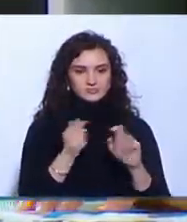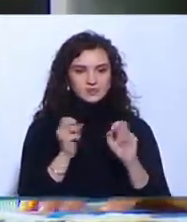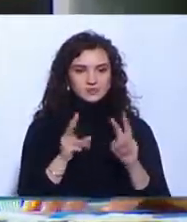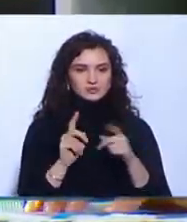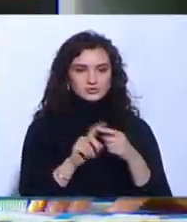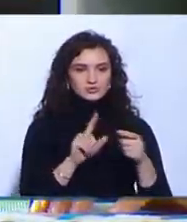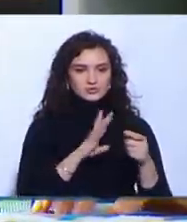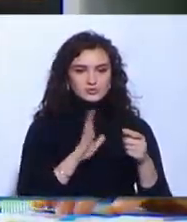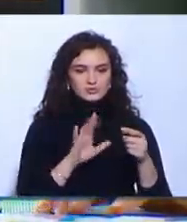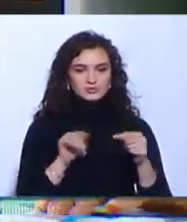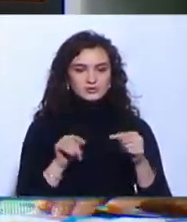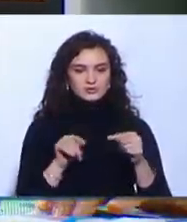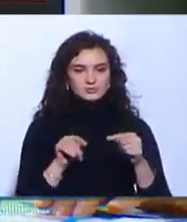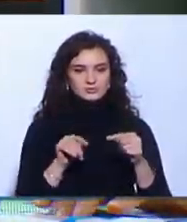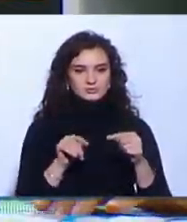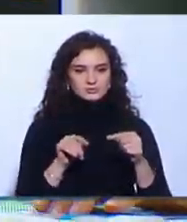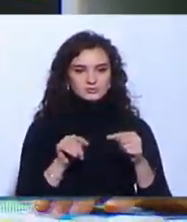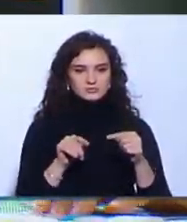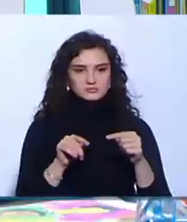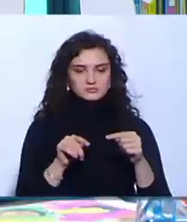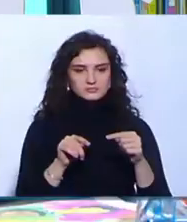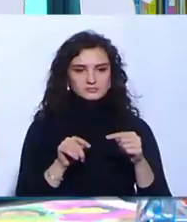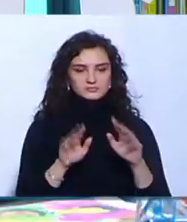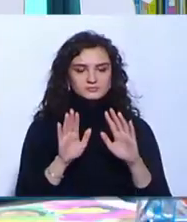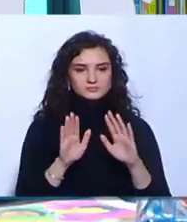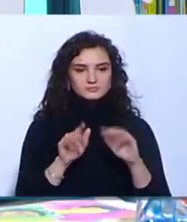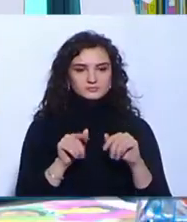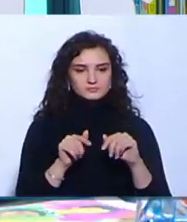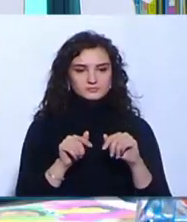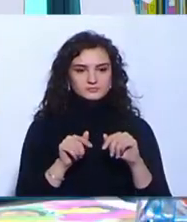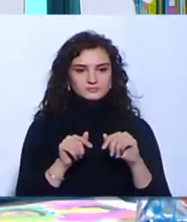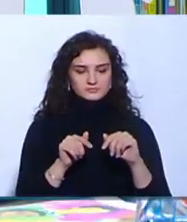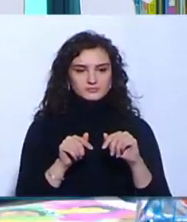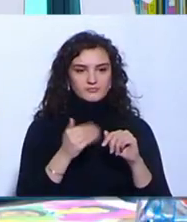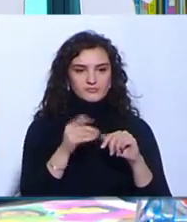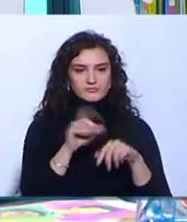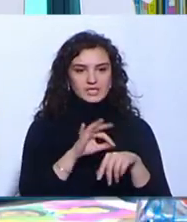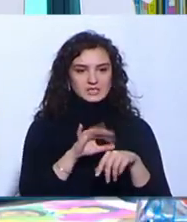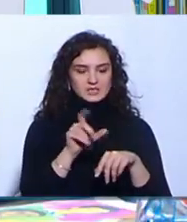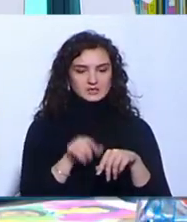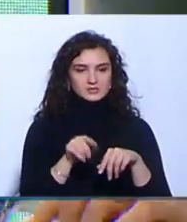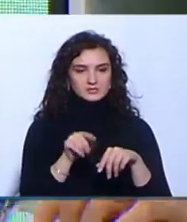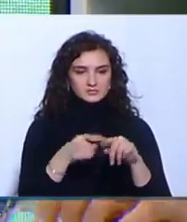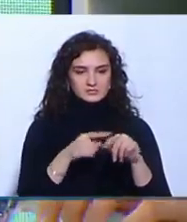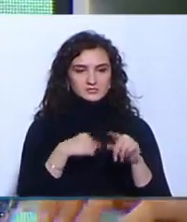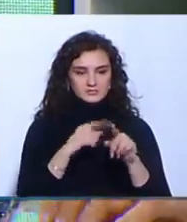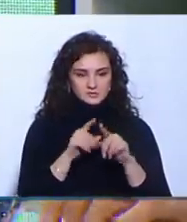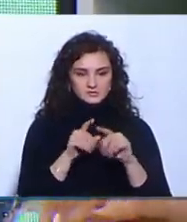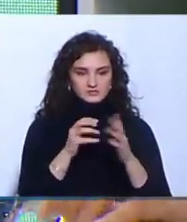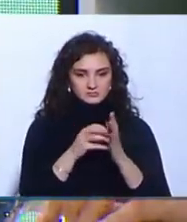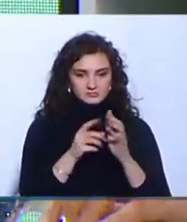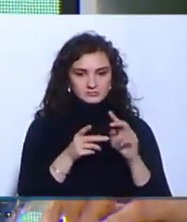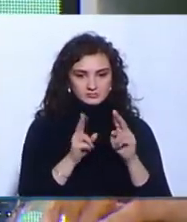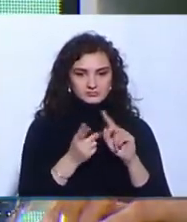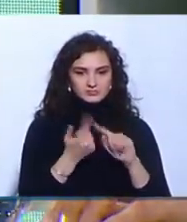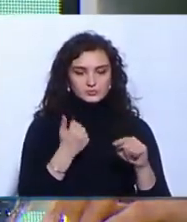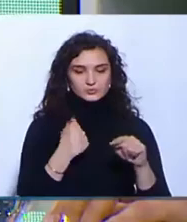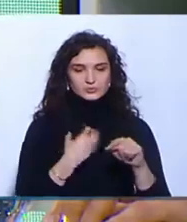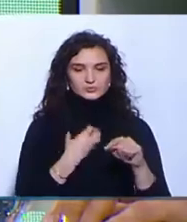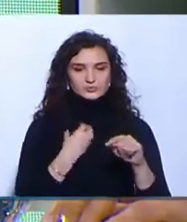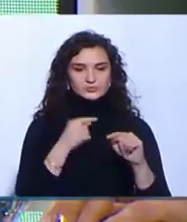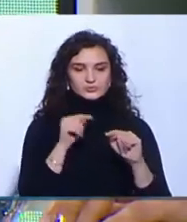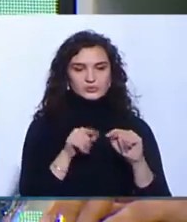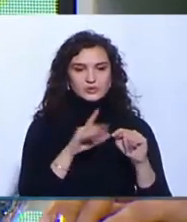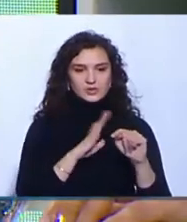პროფილაქტიკურად რასაგრუველი აქ არ არის სპორტული ინტერესი, აქ მხოლოდ აუტოპის ინტერესთან გამომდინარე. მე მაინც ვკვეთი ლიმფურ კვანძს იმ სიშით, რომ იქ